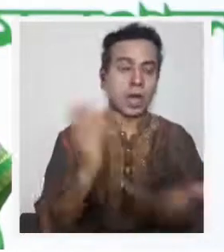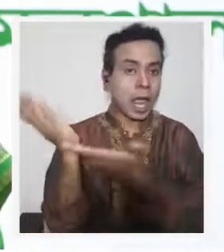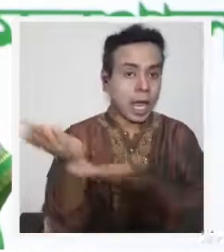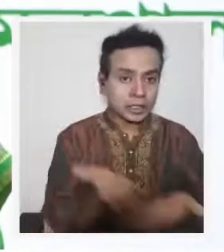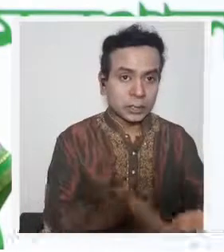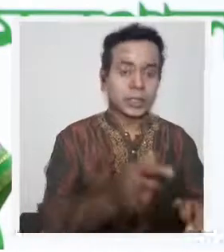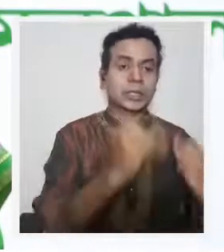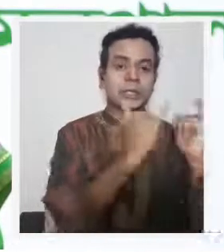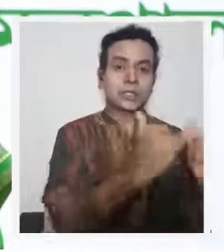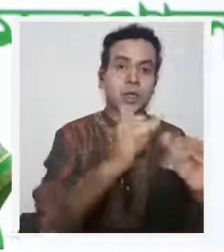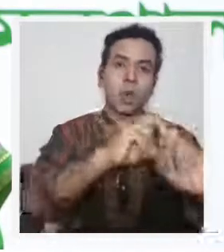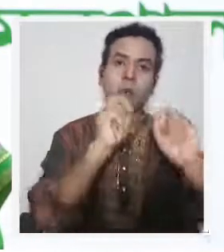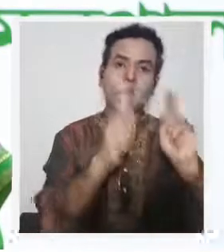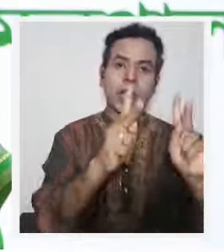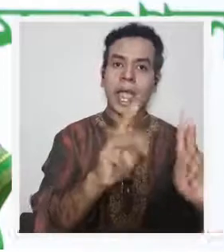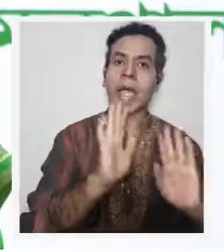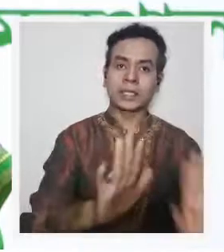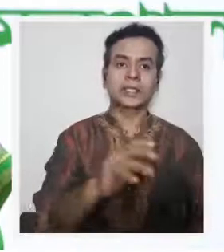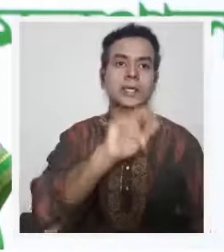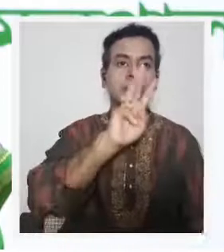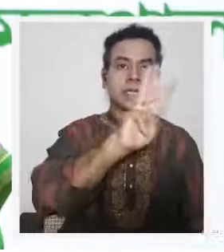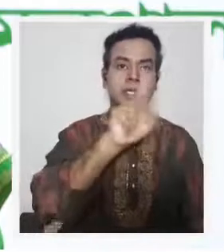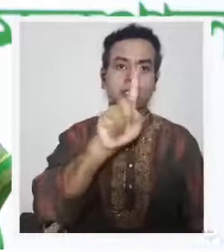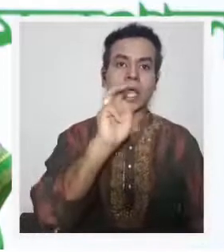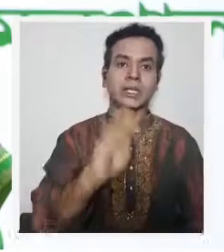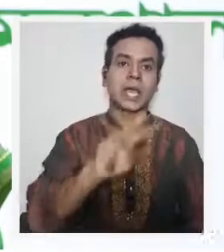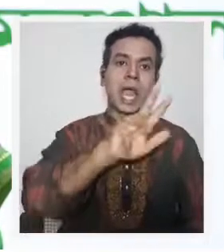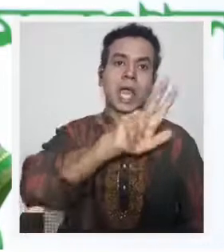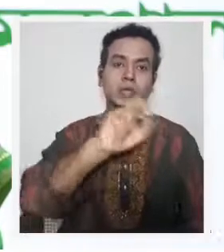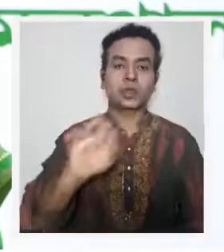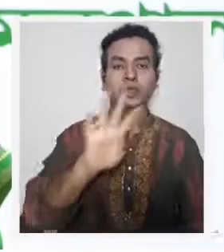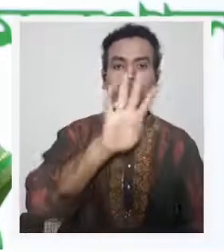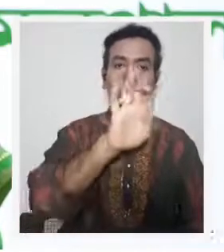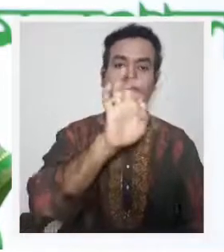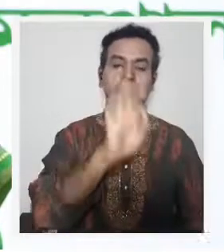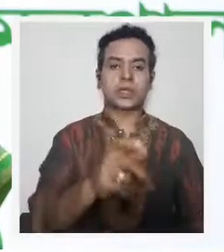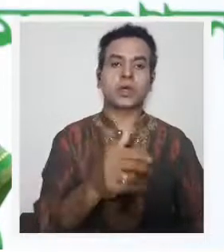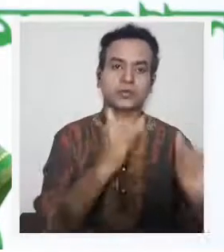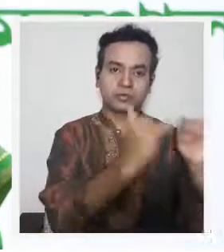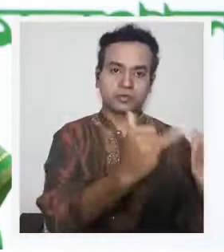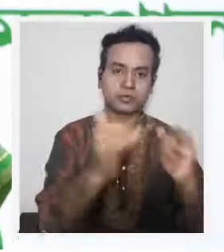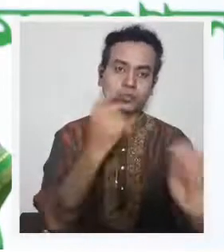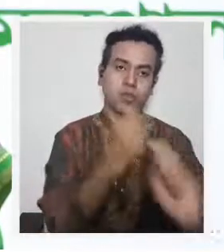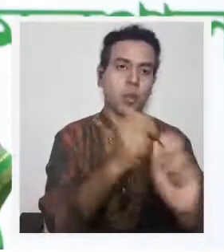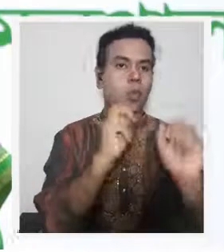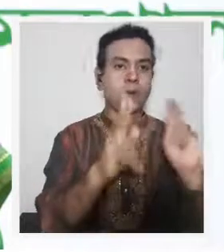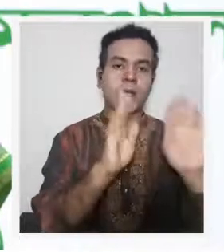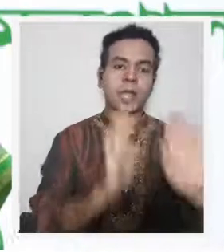আছে 626টি প্রতিষ্ঠান এবং এর মাধ্যমে তাৎক্ষণিকভাবে কোয়ারেন্টাইনের সেবা প্রদান করা যায়